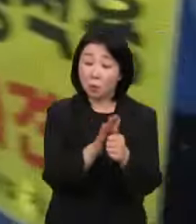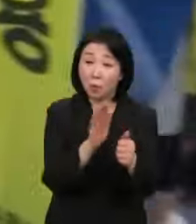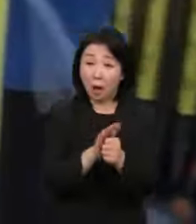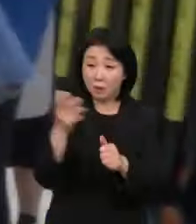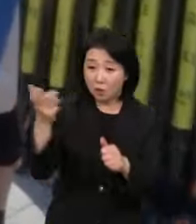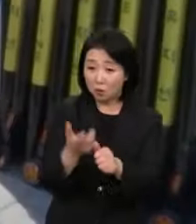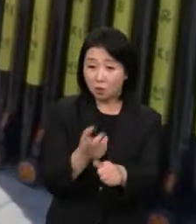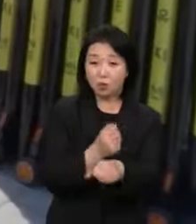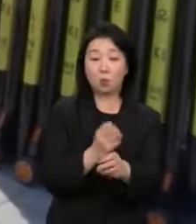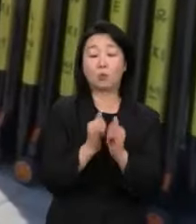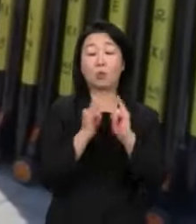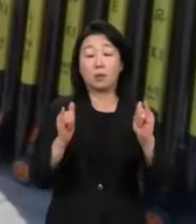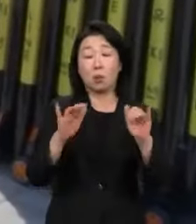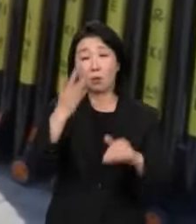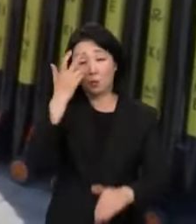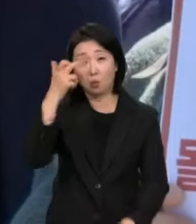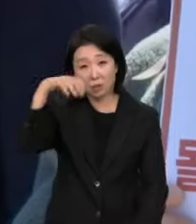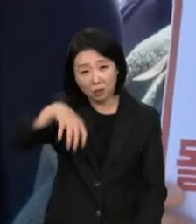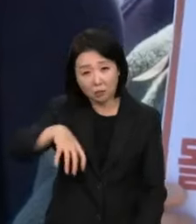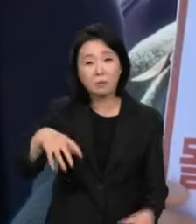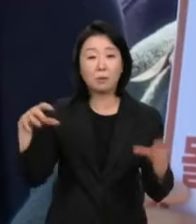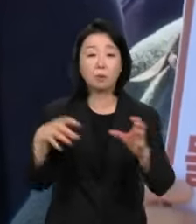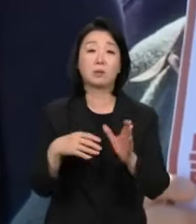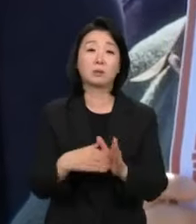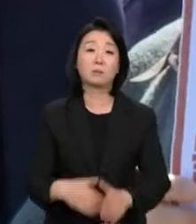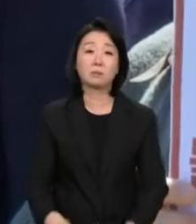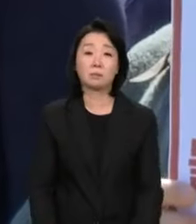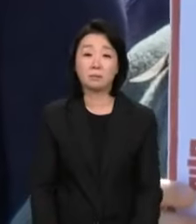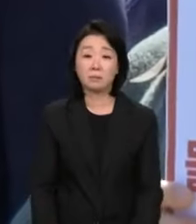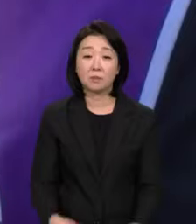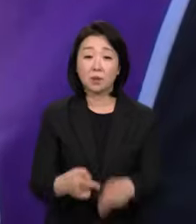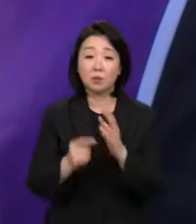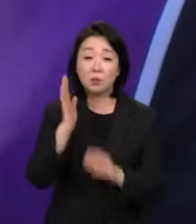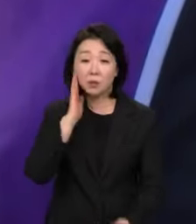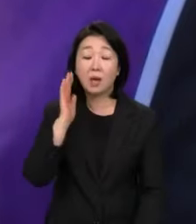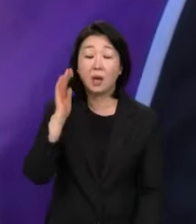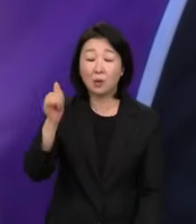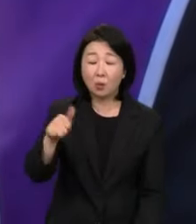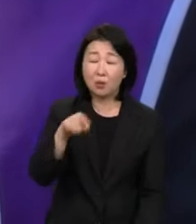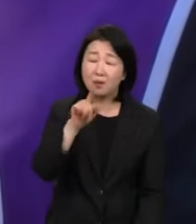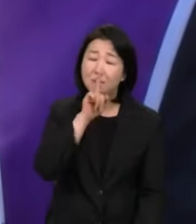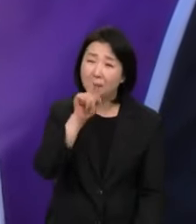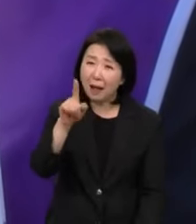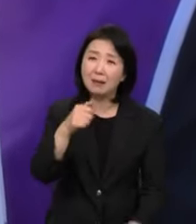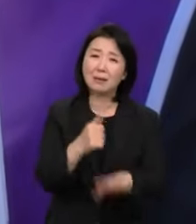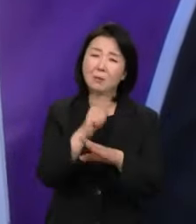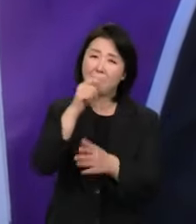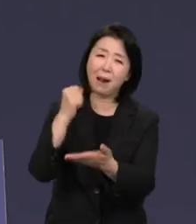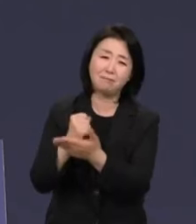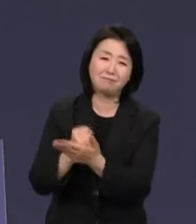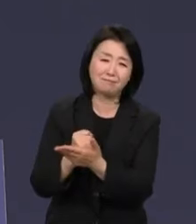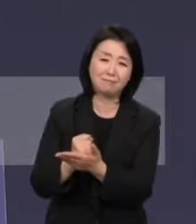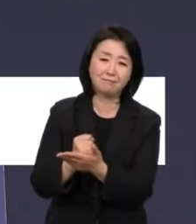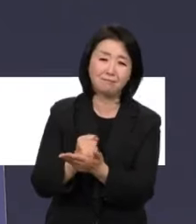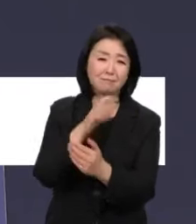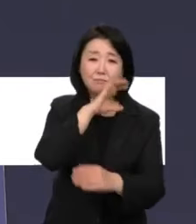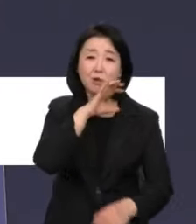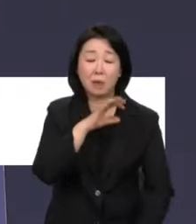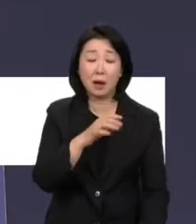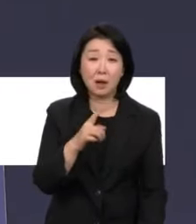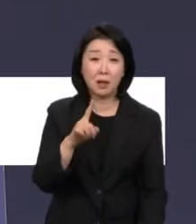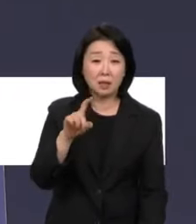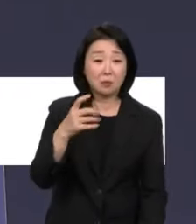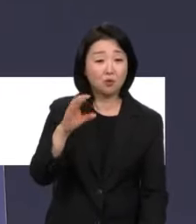노동자들이 오늘 용산 대통령실 앞에 모였습니다. 윤석열 대통령의 이 발언 때문입니다. 16만 3천